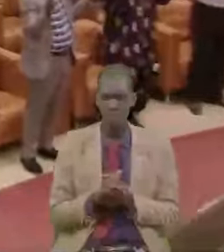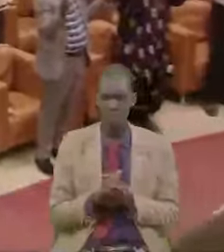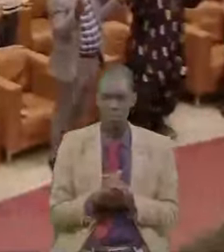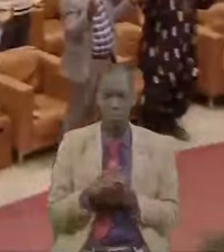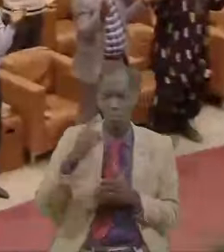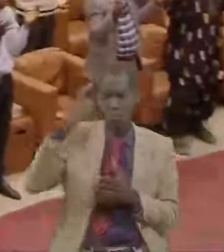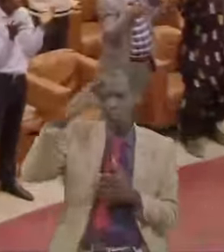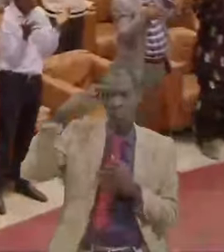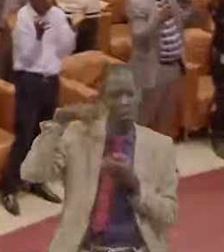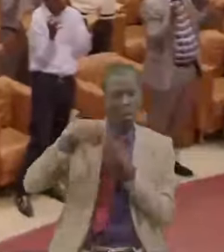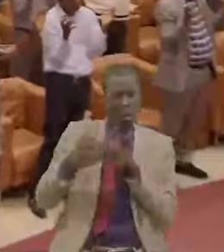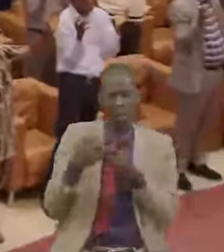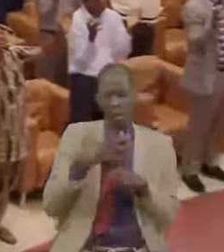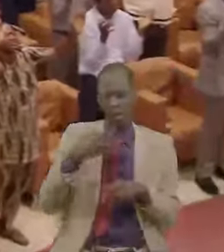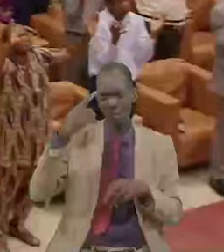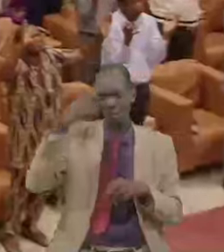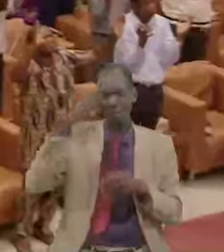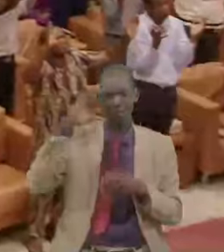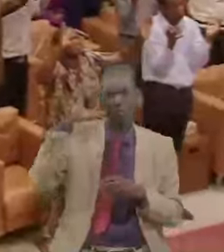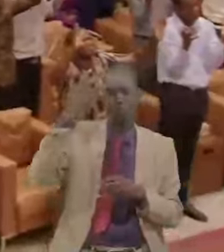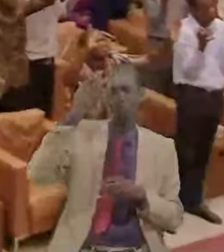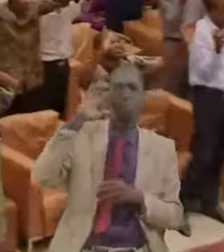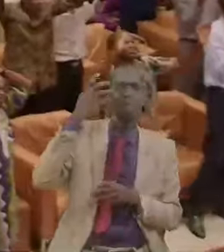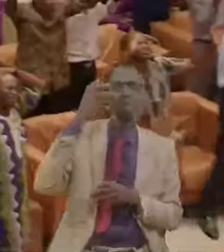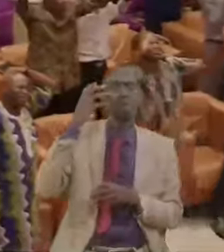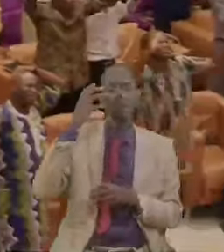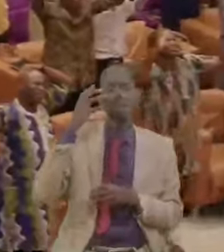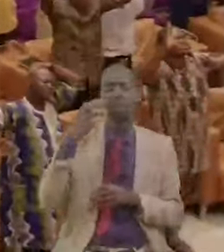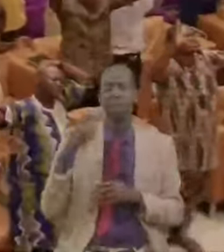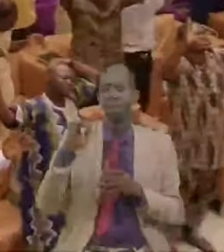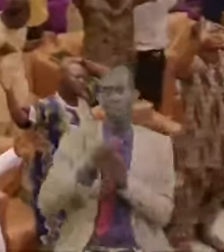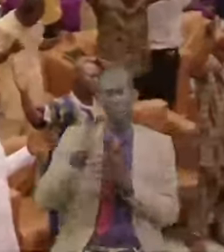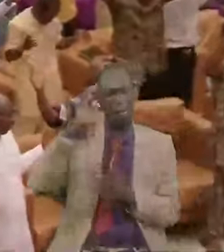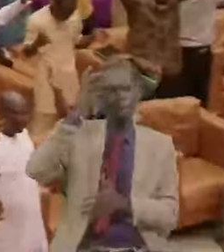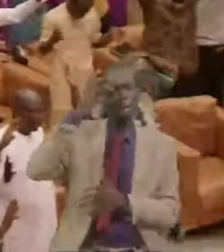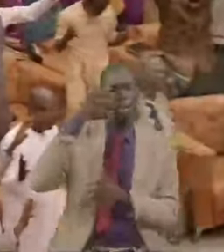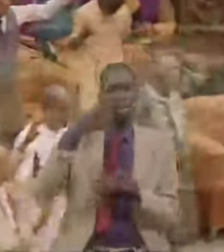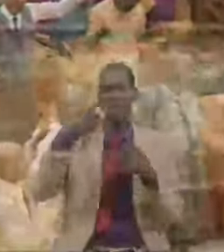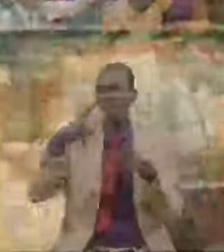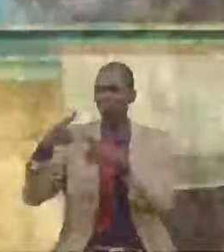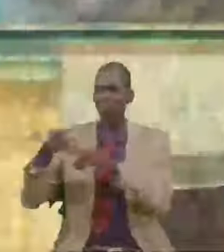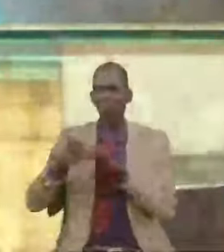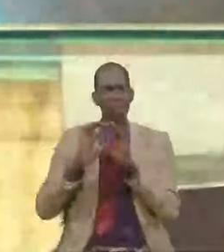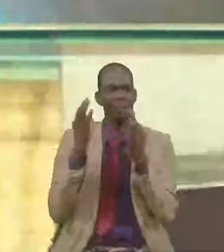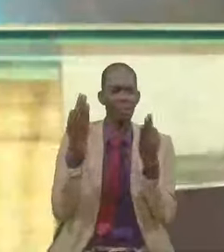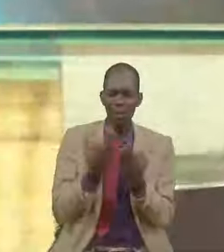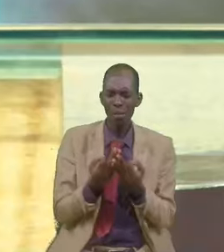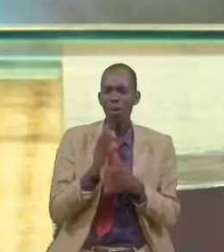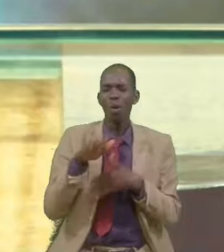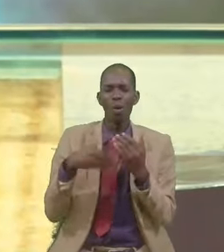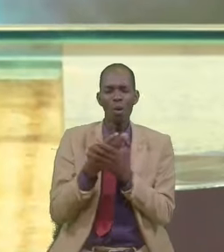Les problèmes mentaux, la folie, l'insanité dans la famille, tous ces